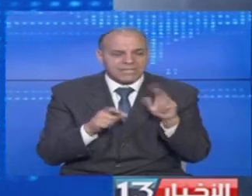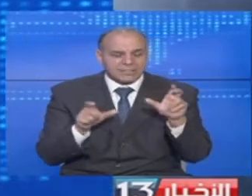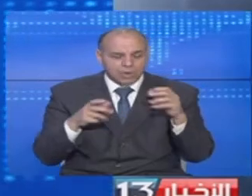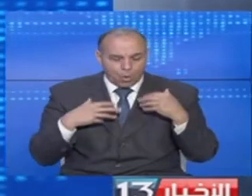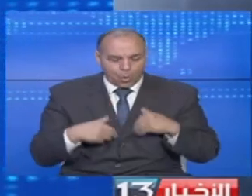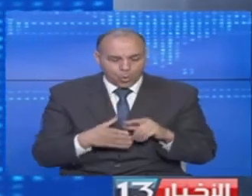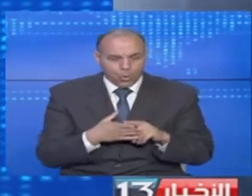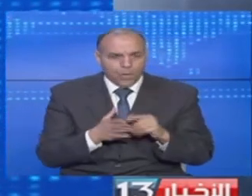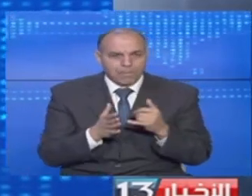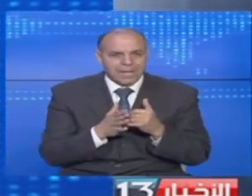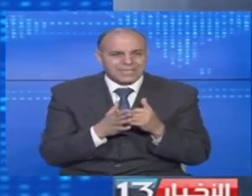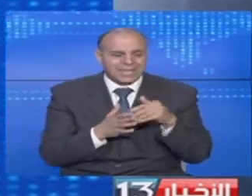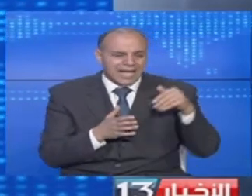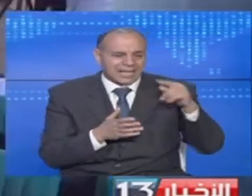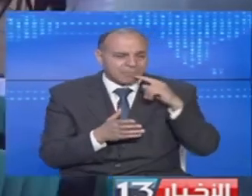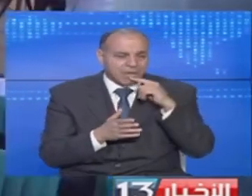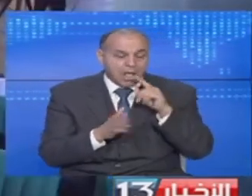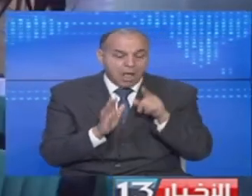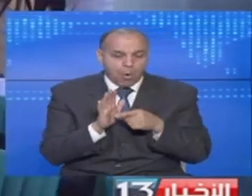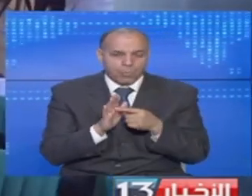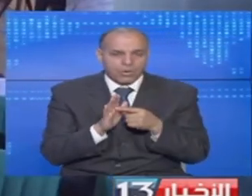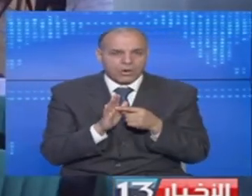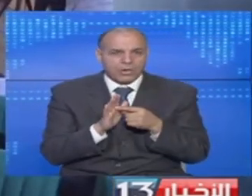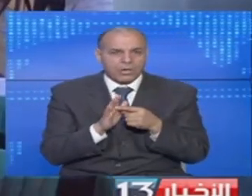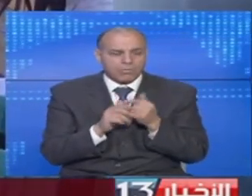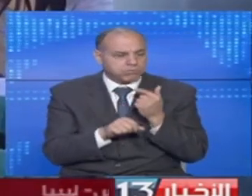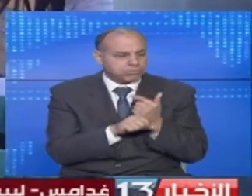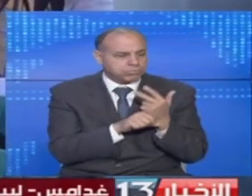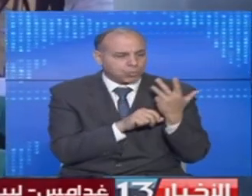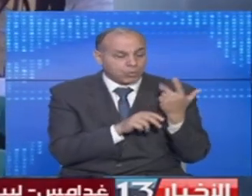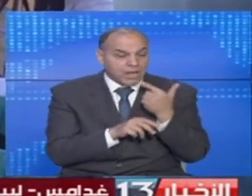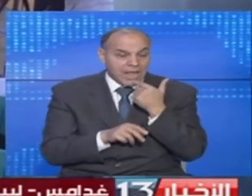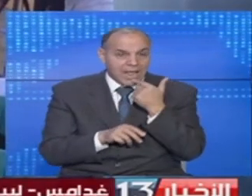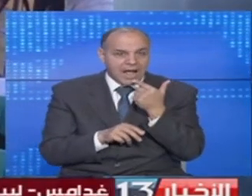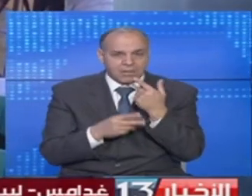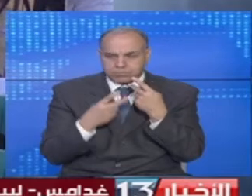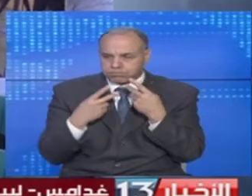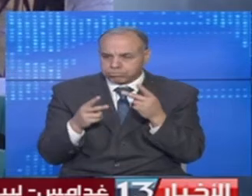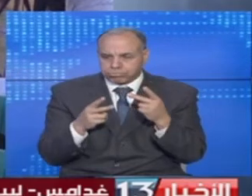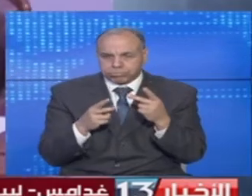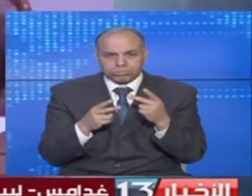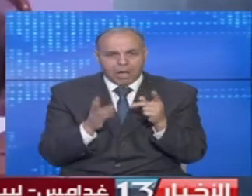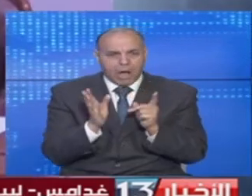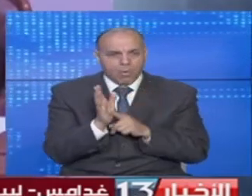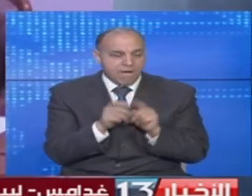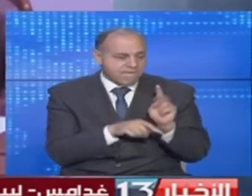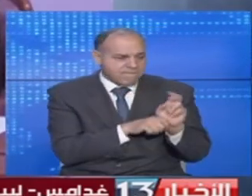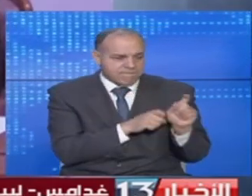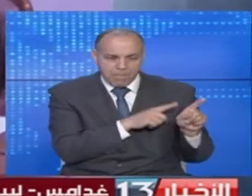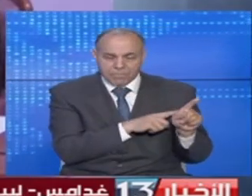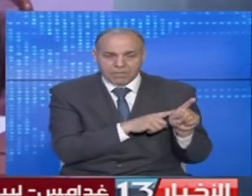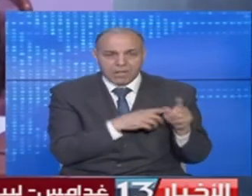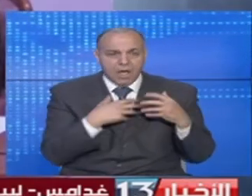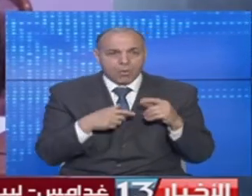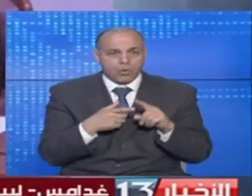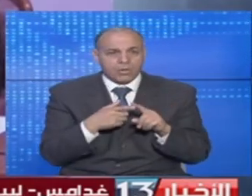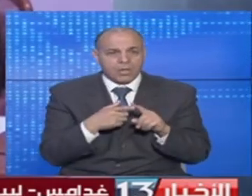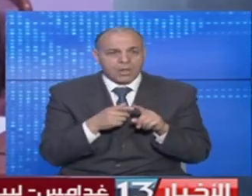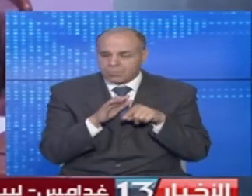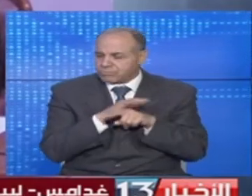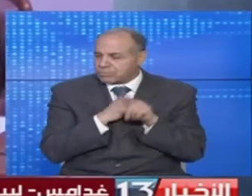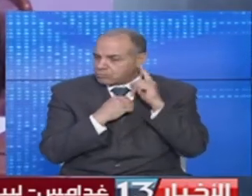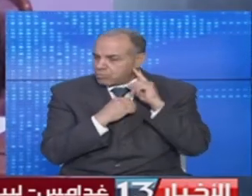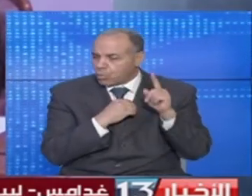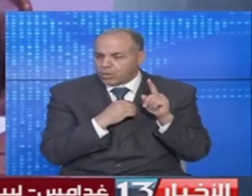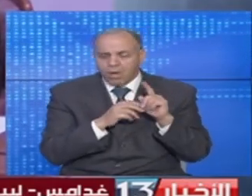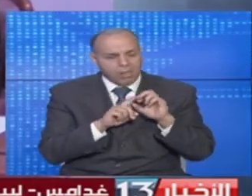عضوا في مدينة غدامس للمرة الأولى منذ سنوات ورغم توفر النصاب القانوني. وحسب تسريبات